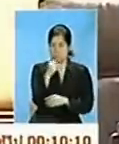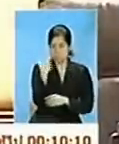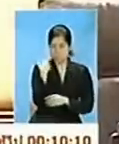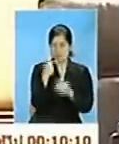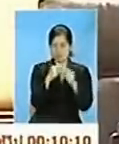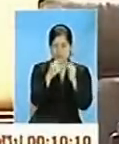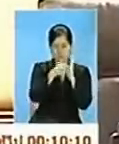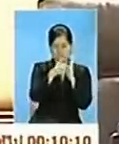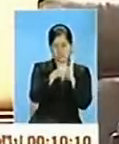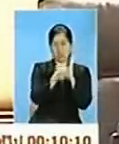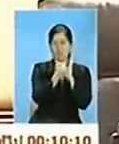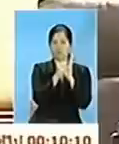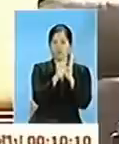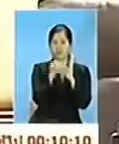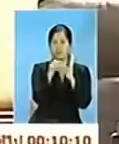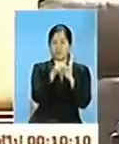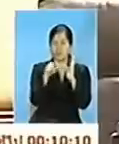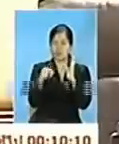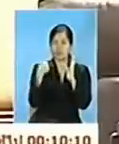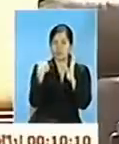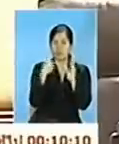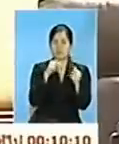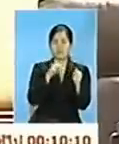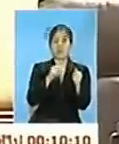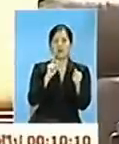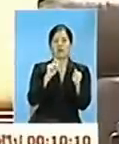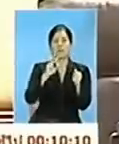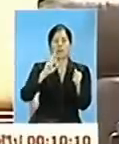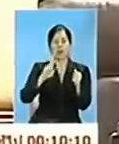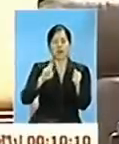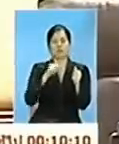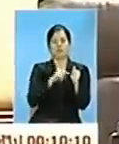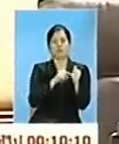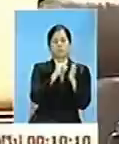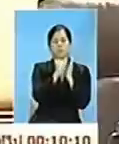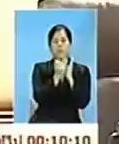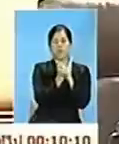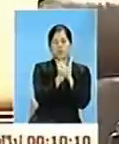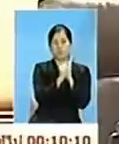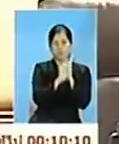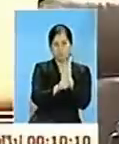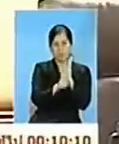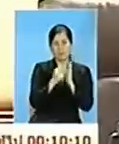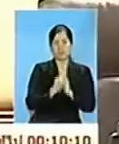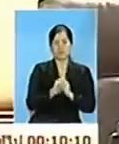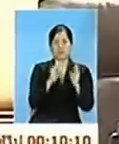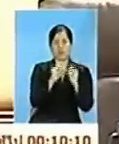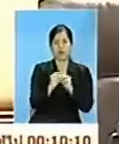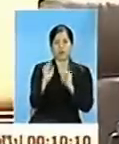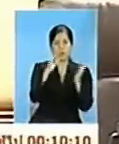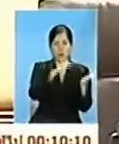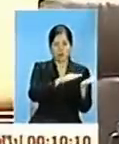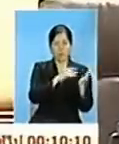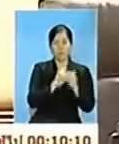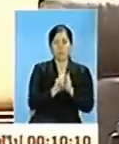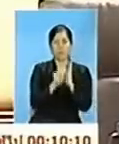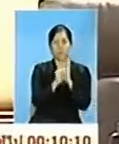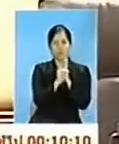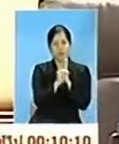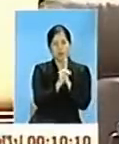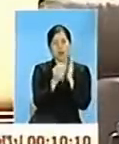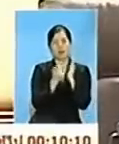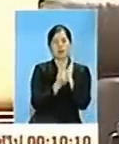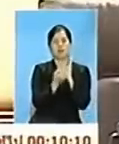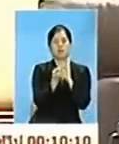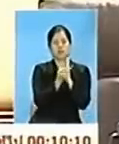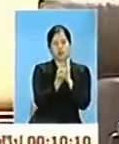น 17% ก็มีอำเภอเขมราชจังหวัดอุบลจังหวัดนครพนมมุกดาหารหนองค